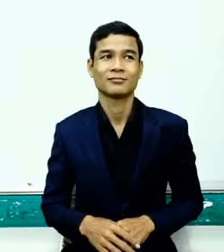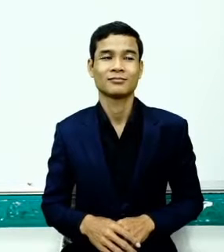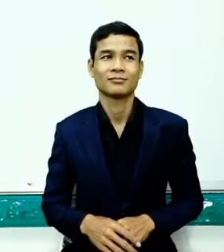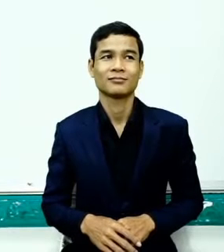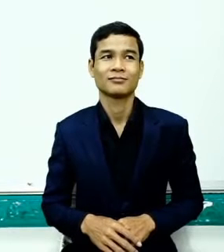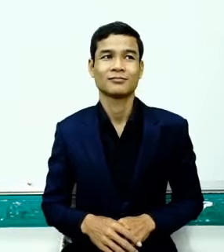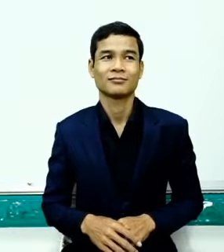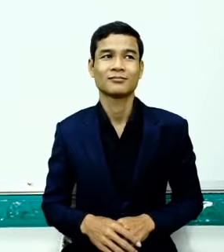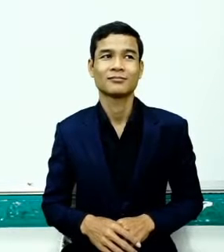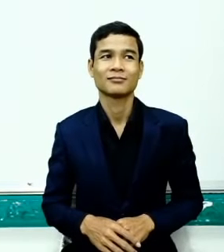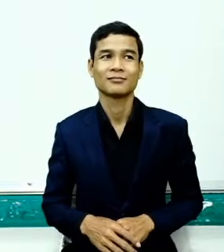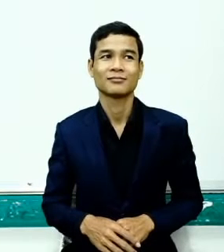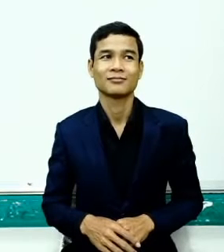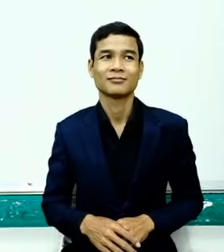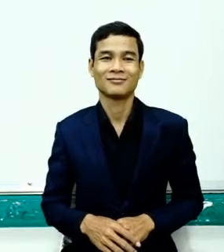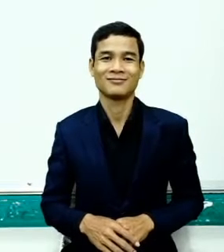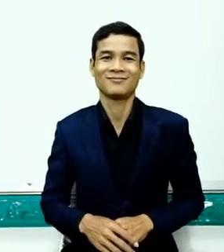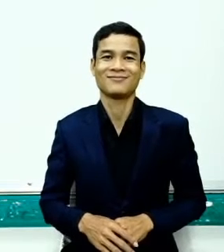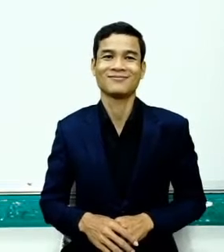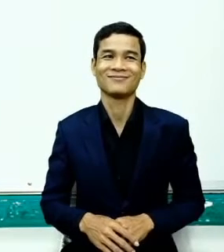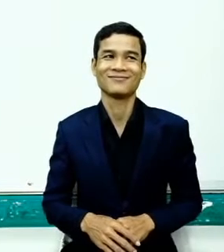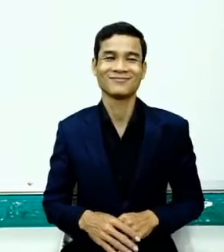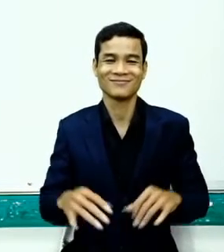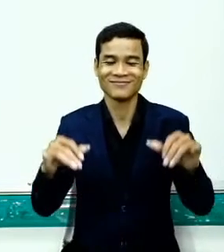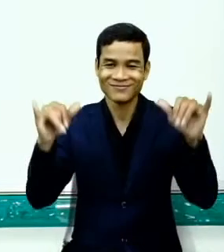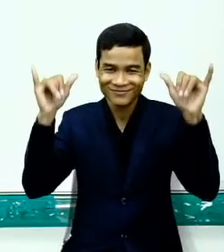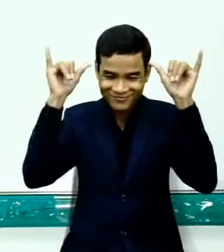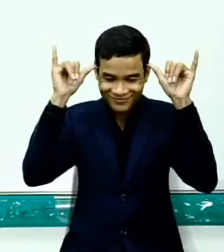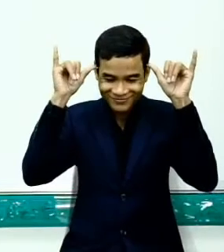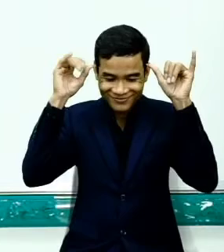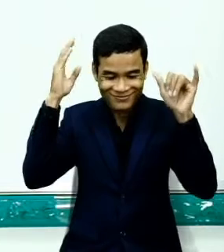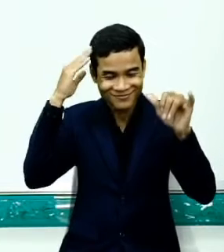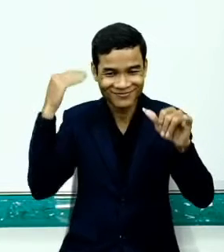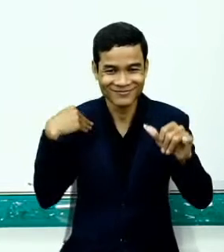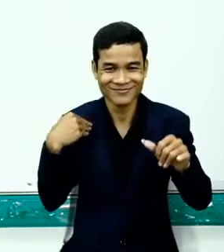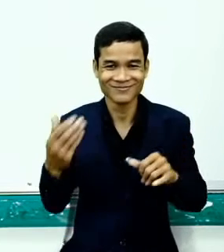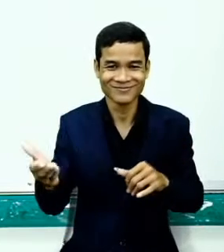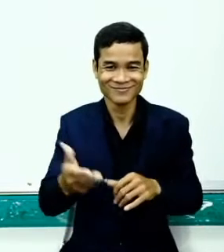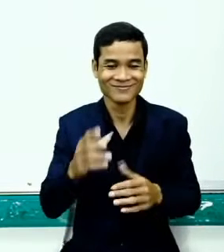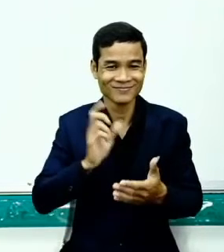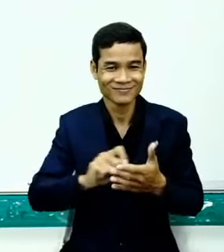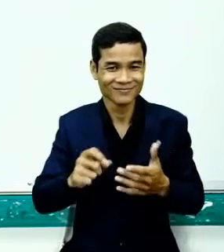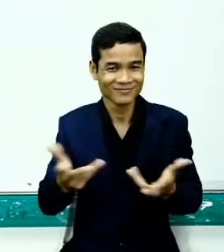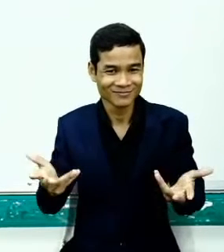កូនគិតមើលមើលតើពាក្យកញីចាសរសេរដូចម្ដេចខ្លះតើកូន